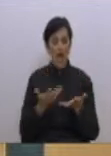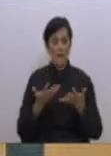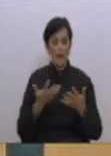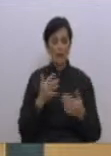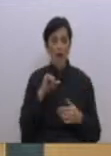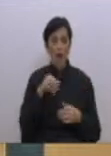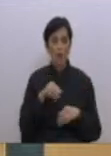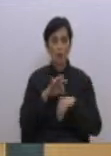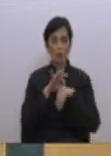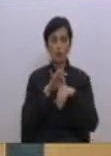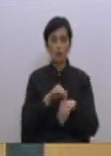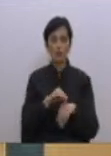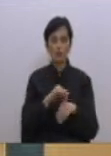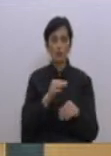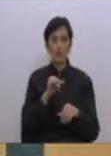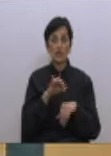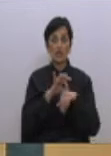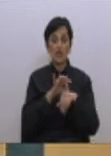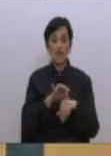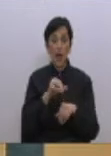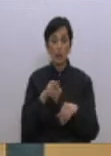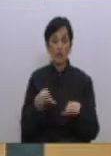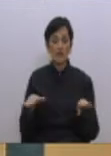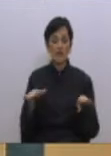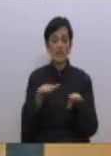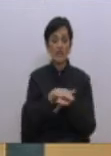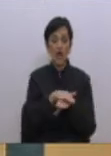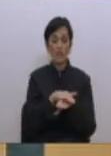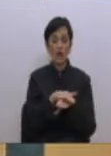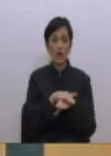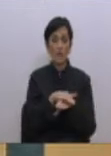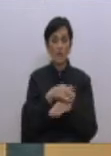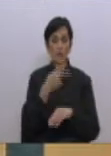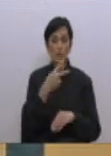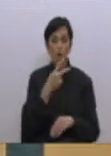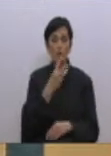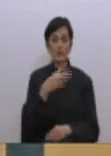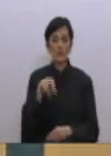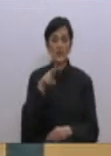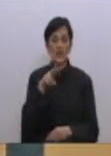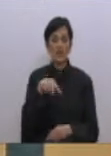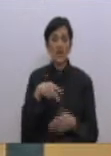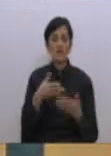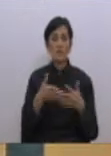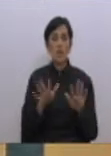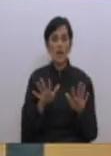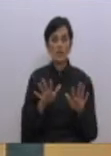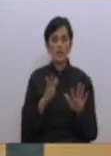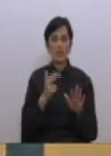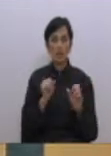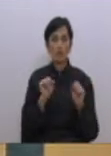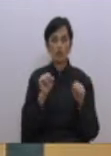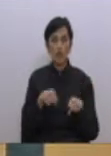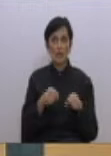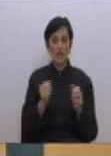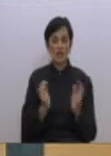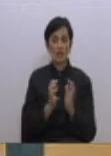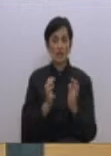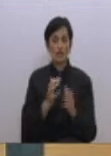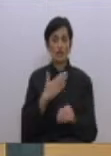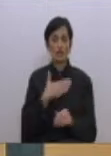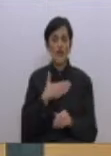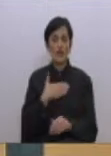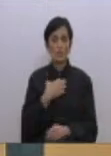აუდიტი. ჩატარებული აუდიტებით დავფარეთ 20 მილიარდ ლარზე მეტი და შევძელი შეგვენარჩუნებინა